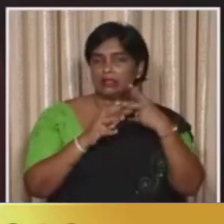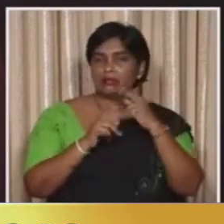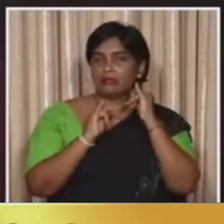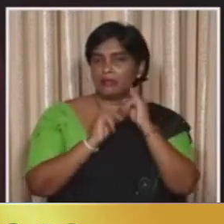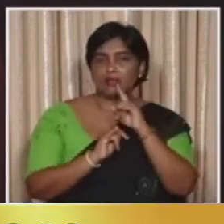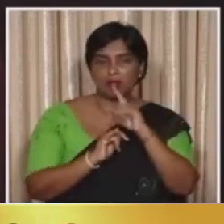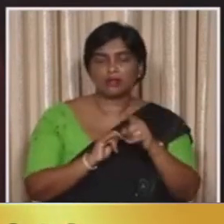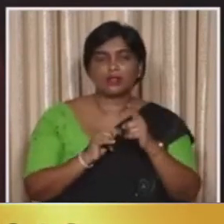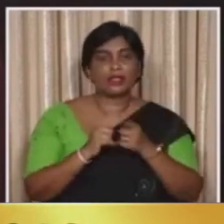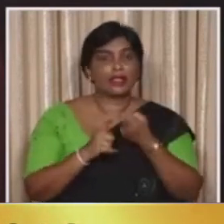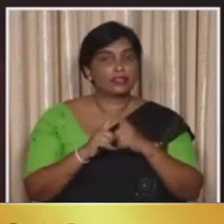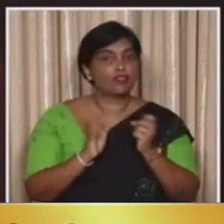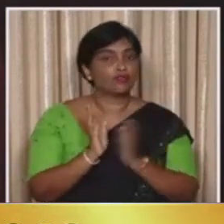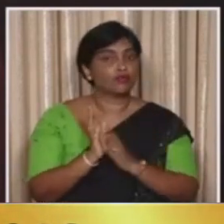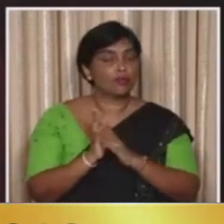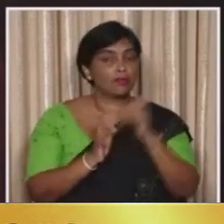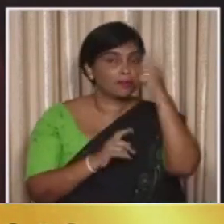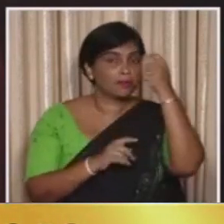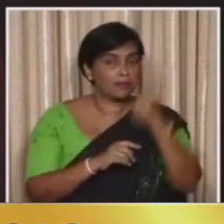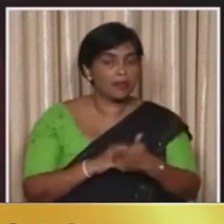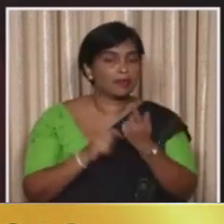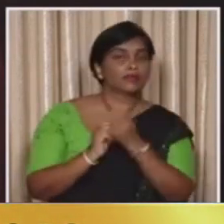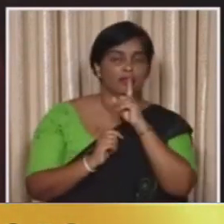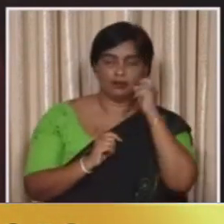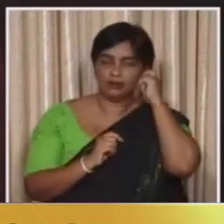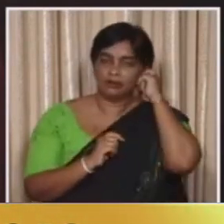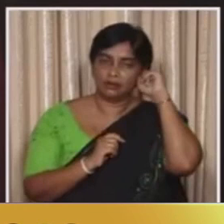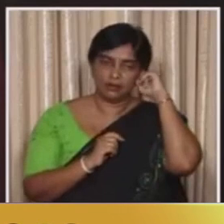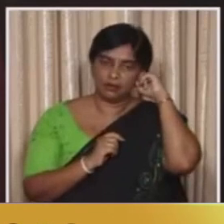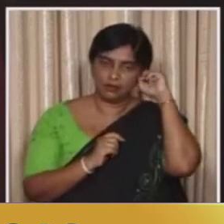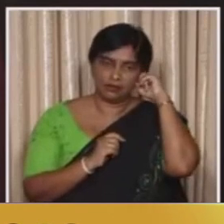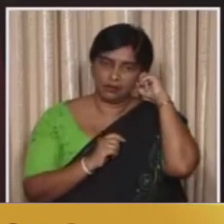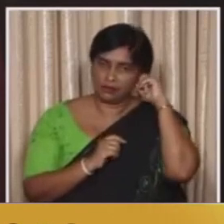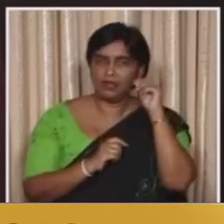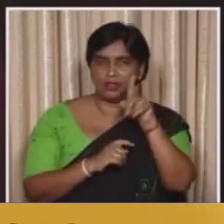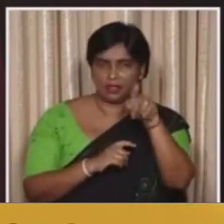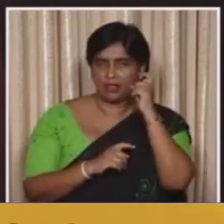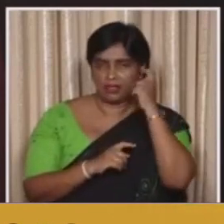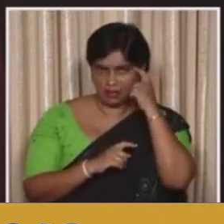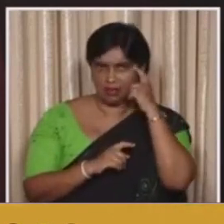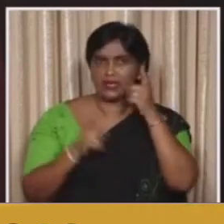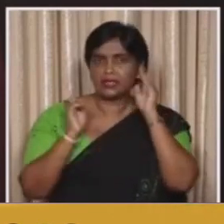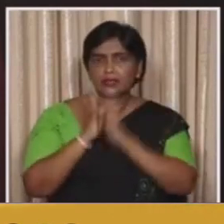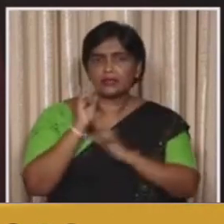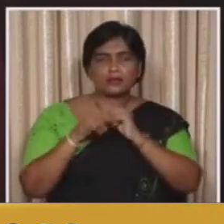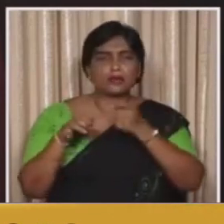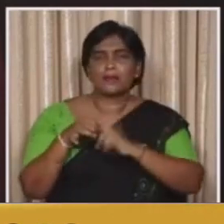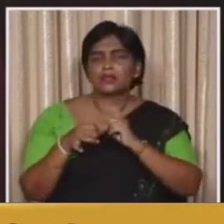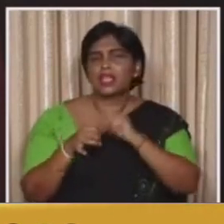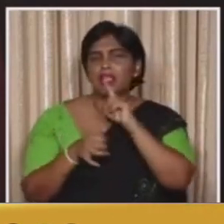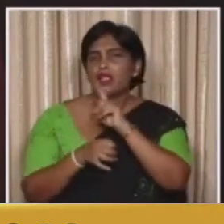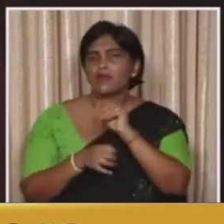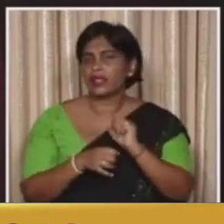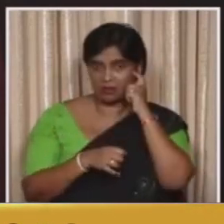තමයි එක්සිකියුටිව් කමිටි එකේ අයගේ සැලරිස් ඇන් ඇලවන්සස් ටික අහපු එක. ඔබතුමා දන්නවද ඇයි ක්‍රීඩා අමාත්‍යාංශය එහෙම ප්‍රශ්නයක් ශ්‍රී ලංකා ක්‍රිකට්